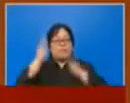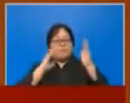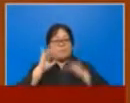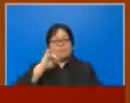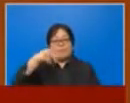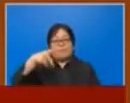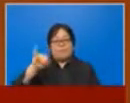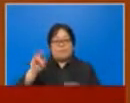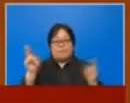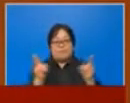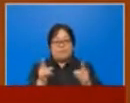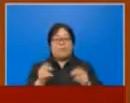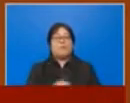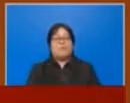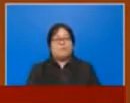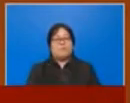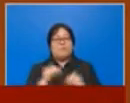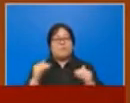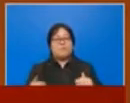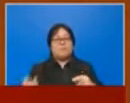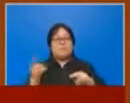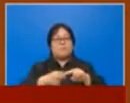IPI meningkat